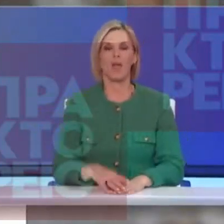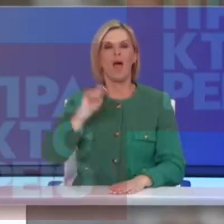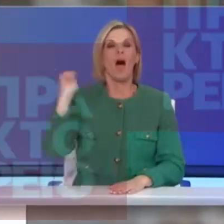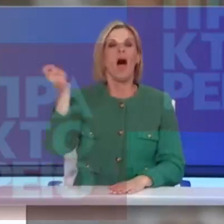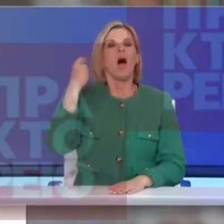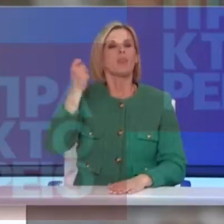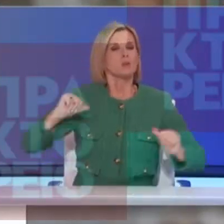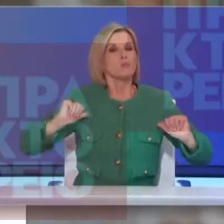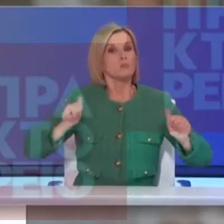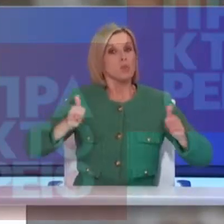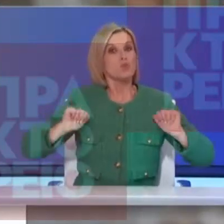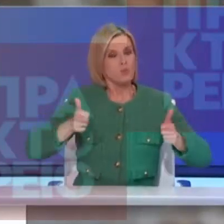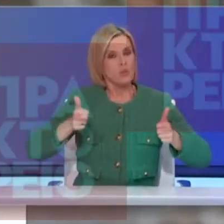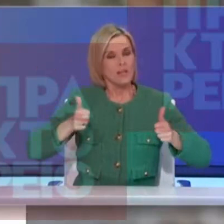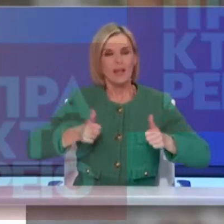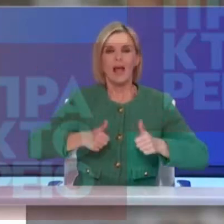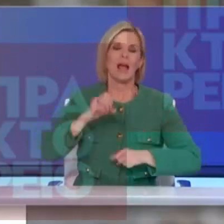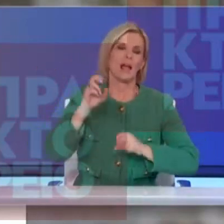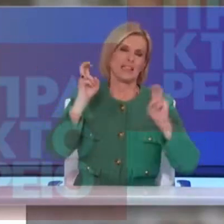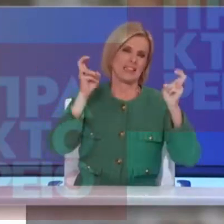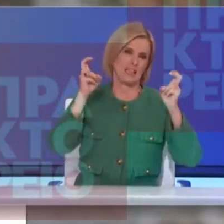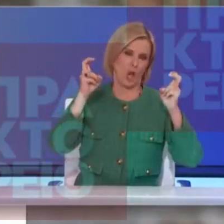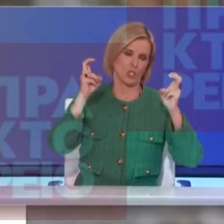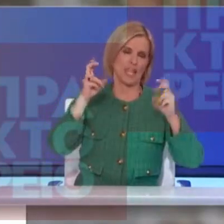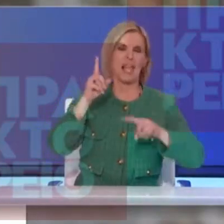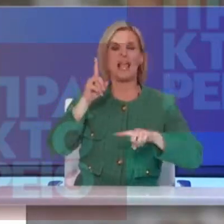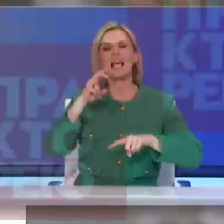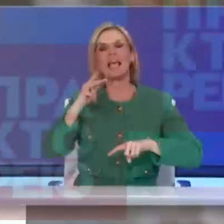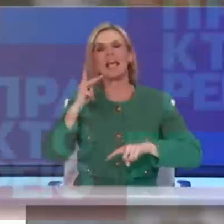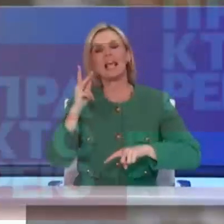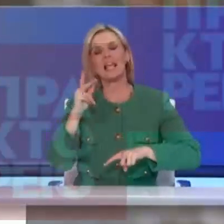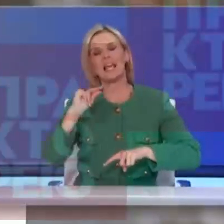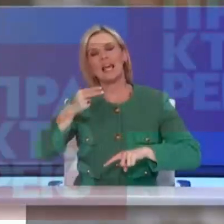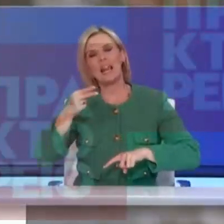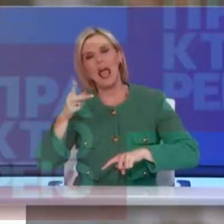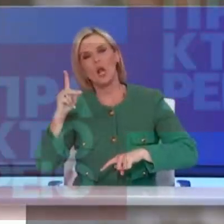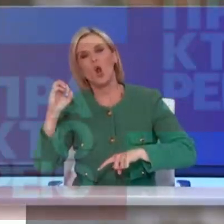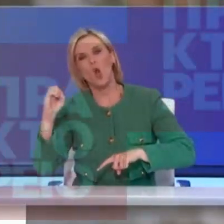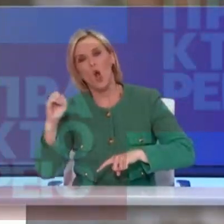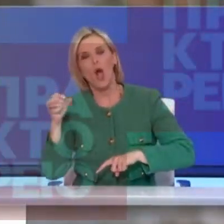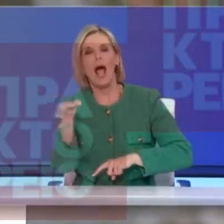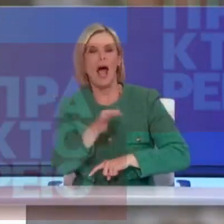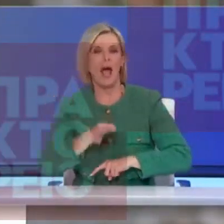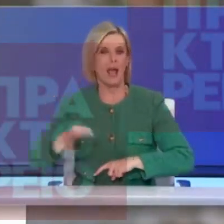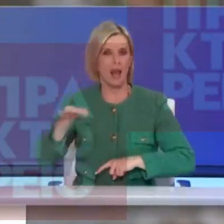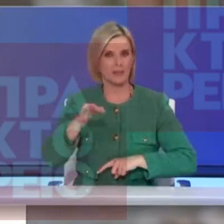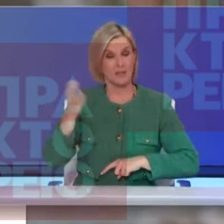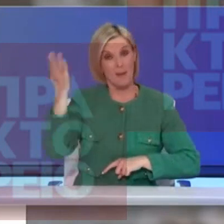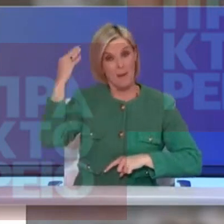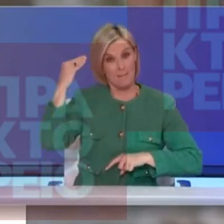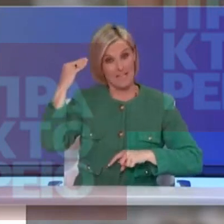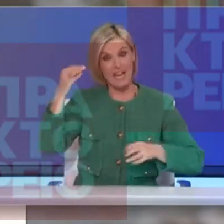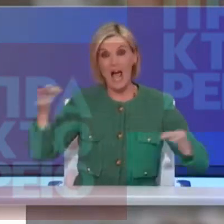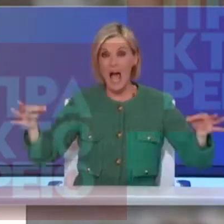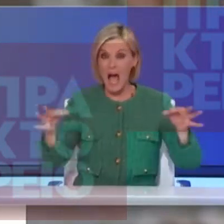Islands ξεκινά από εδώ, από τη Χάλκη, μετά την πρωτοβουλία της Αστυπάλαιας, για